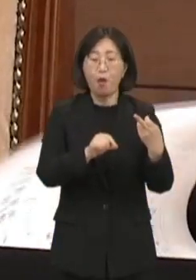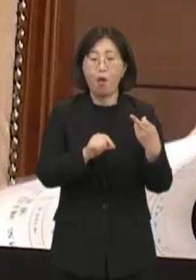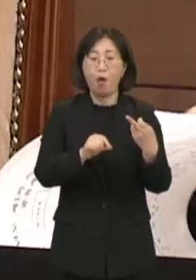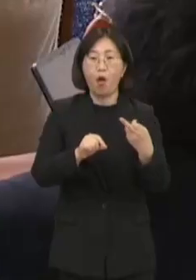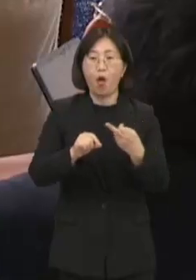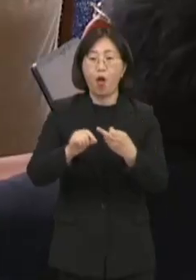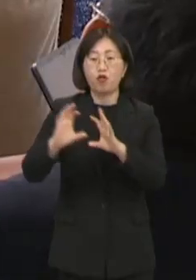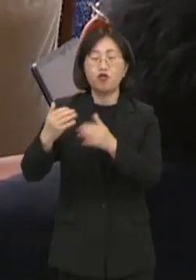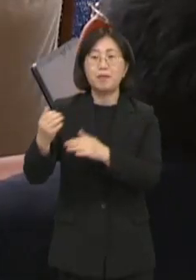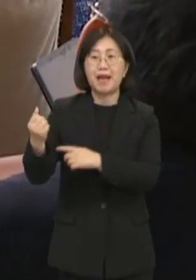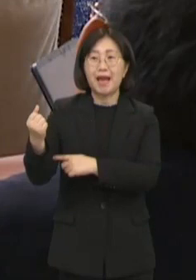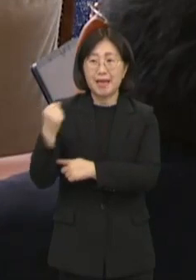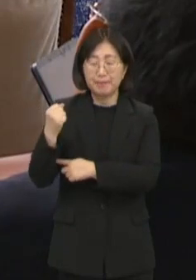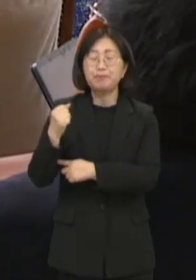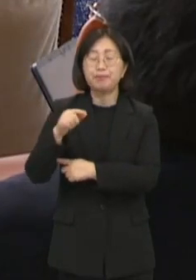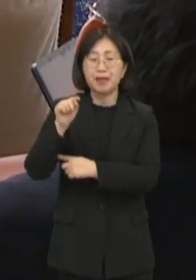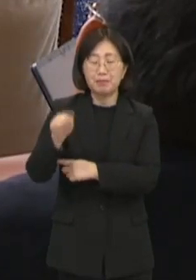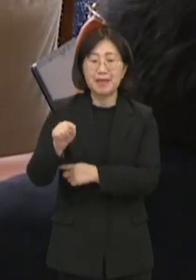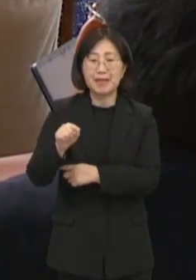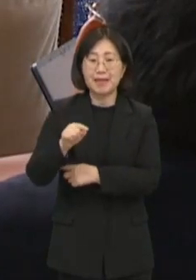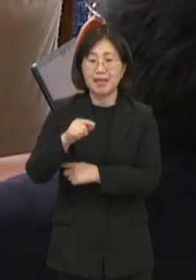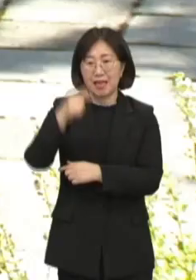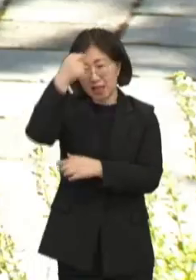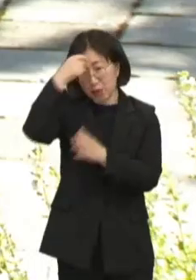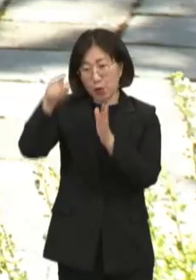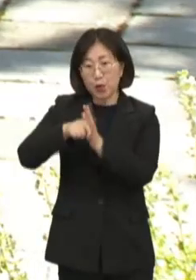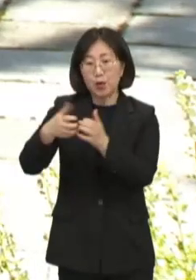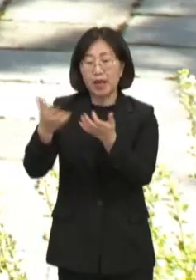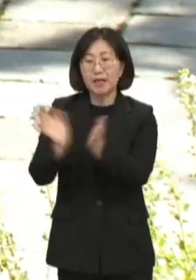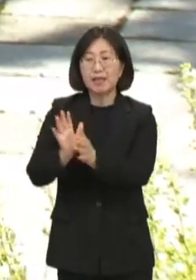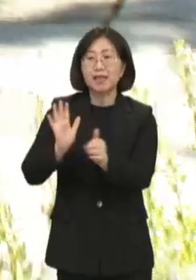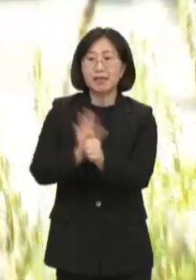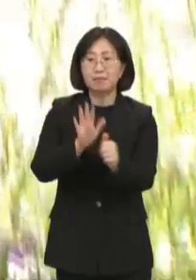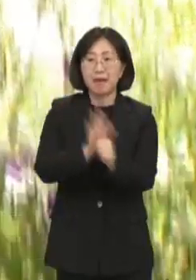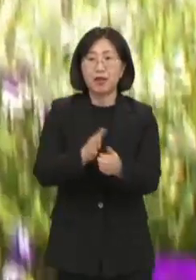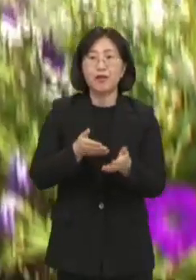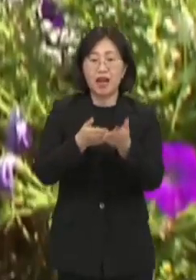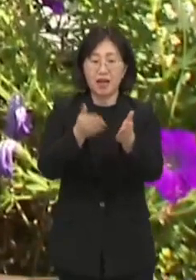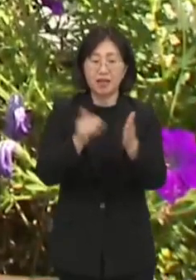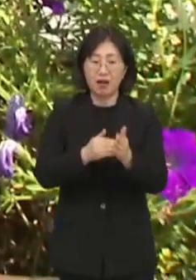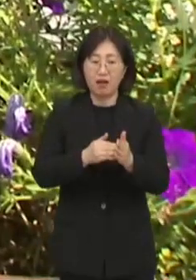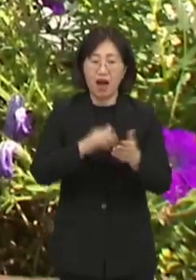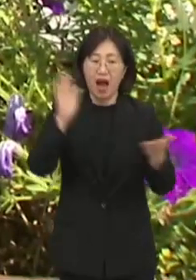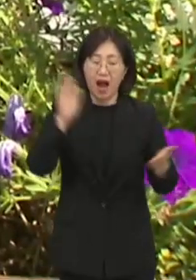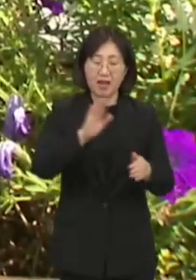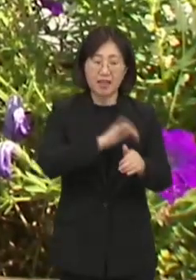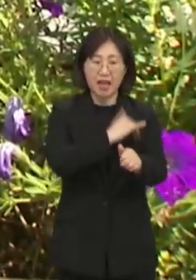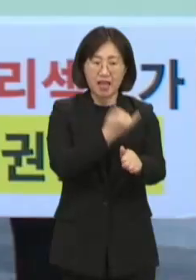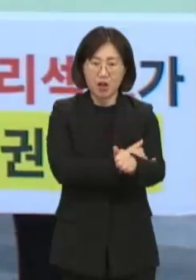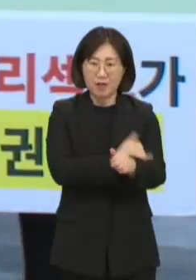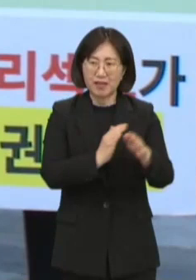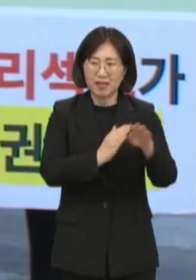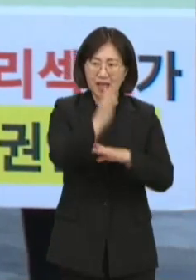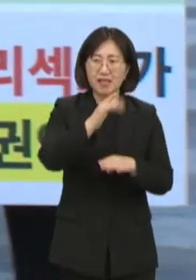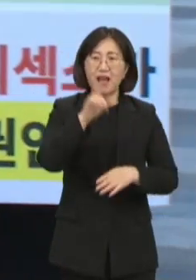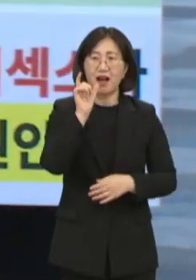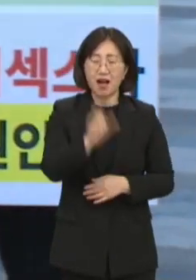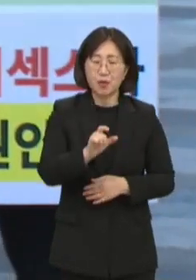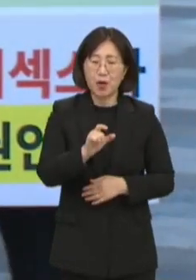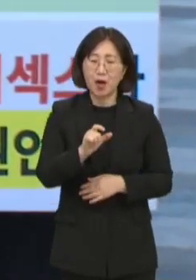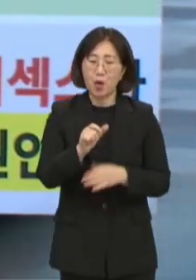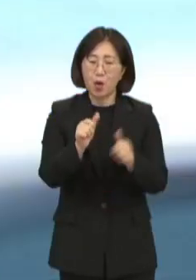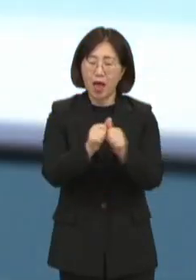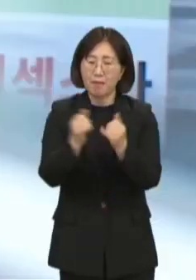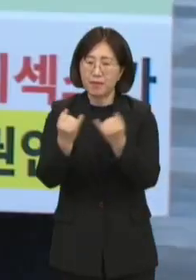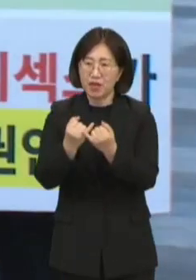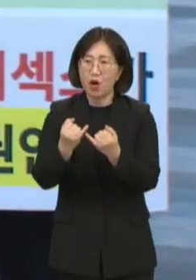보수 기독교 단체 등의 지지를 얻어 발의했습니다. 학생 인권을 과도하게 강조하고 성적 취향 등에 대한 잘못된